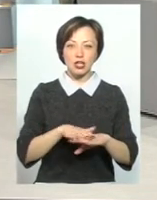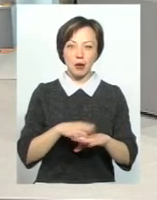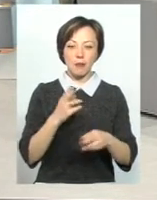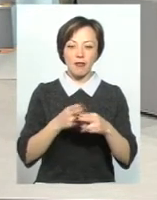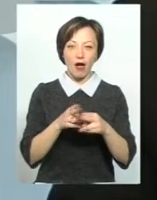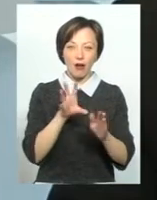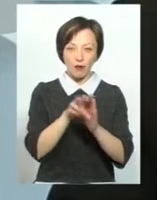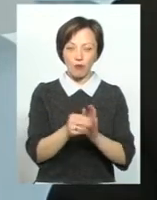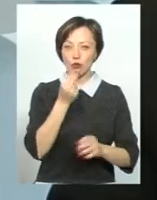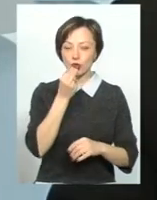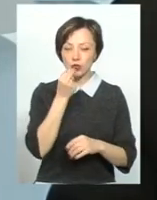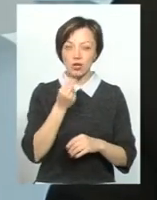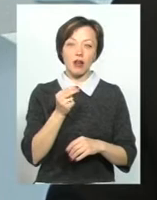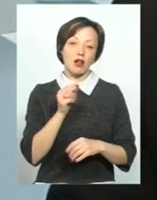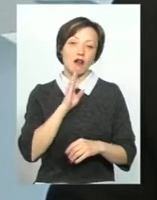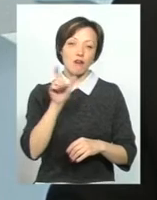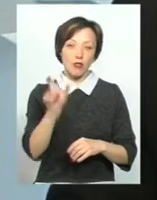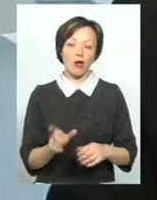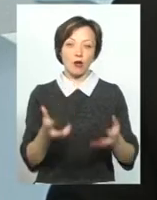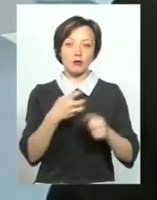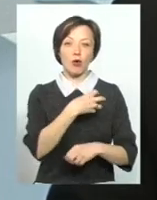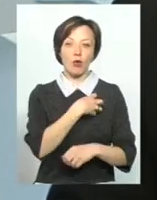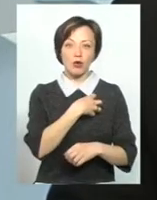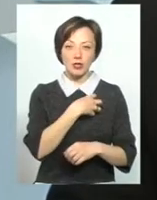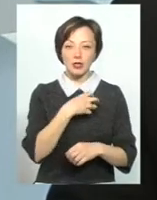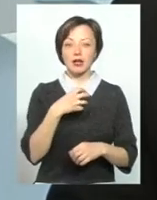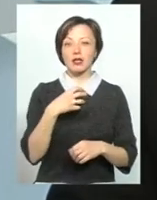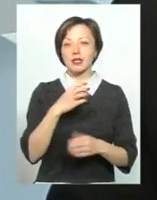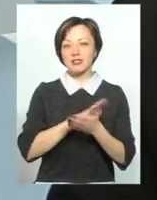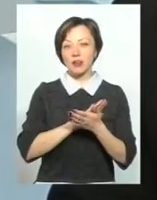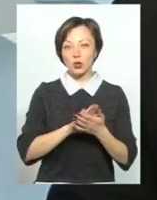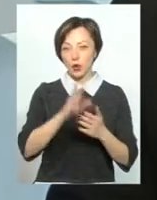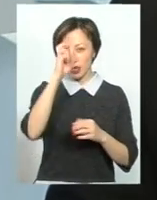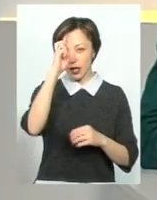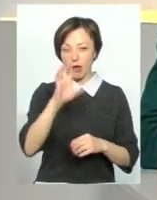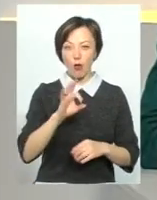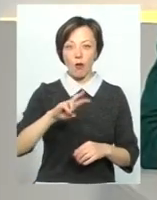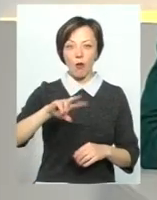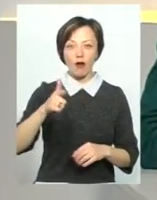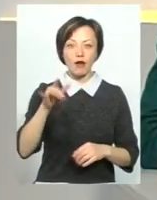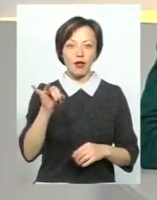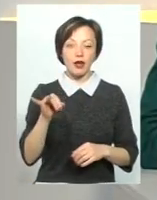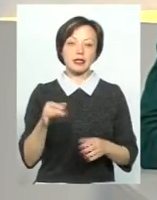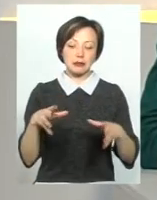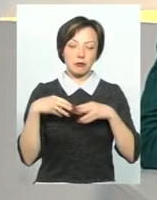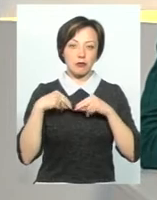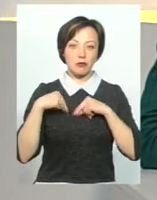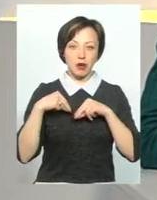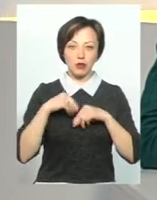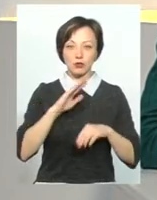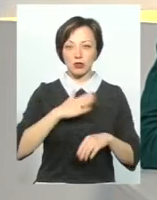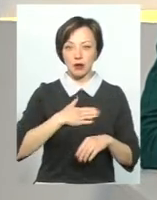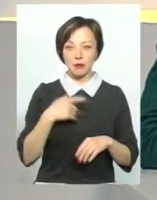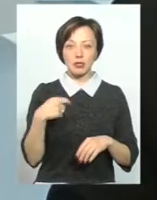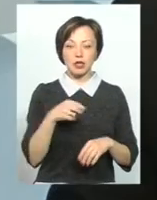продукцію. І вона отримала орден Святої Княгині Ольги за співпрацю з нами від президента Кучми, і